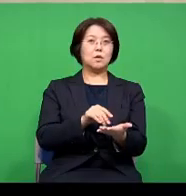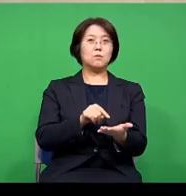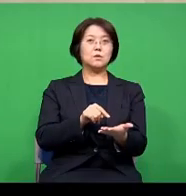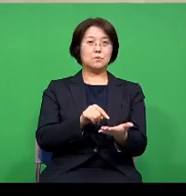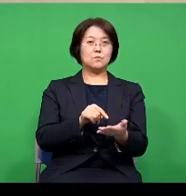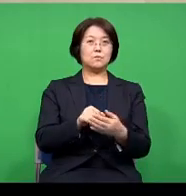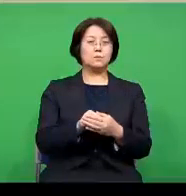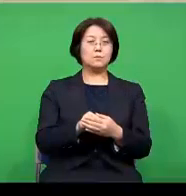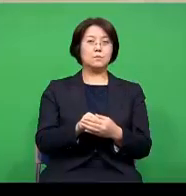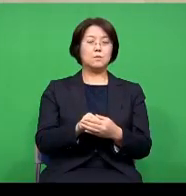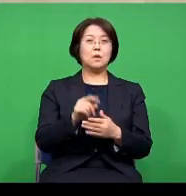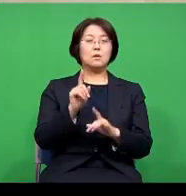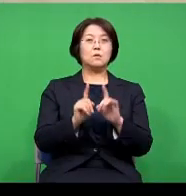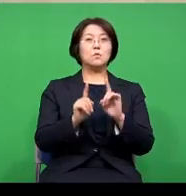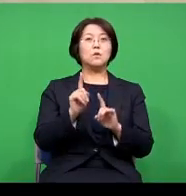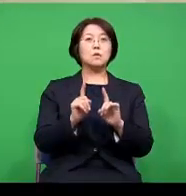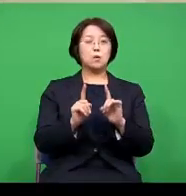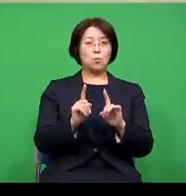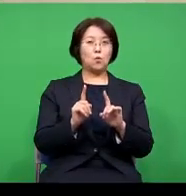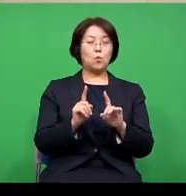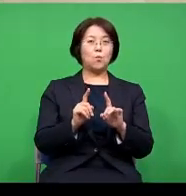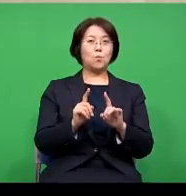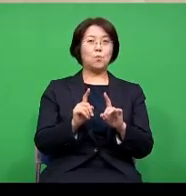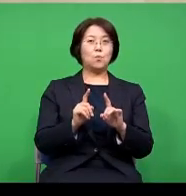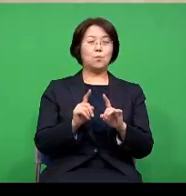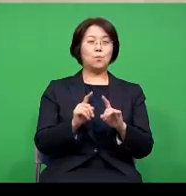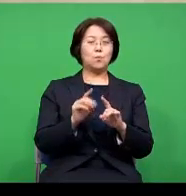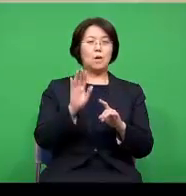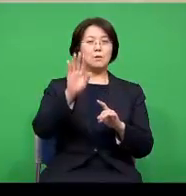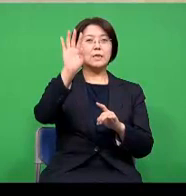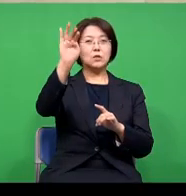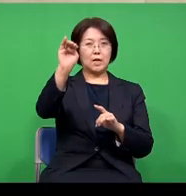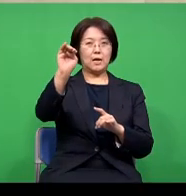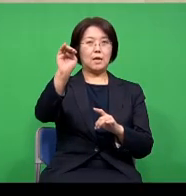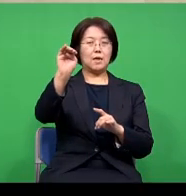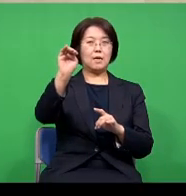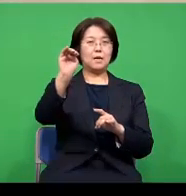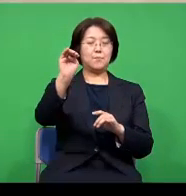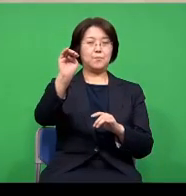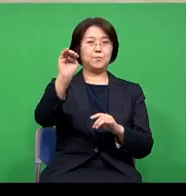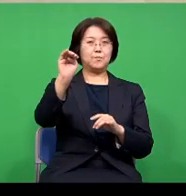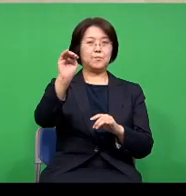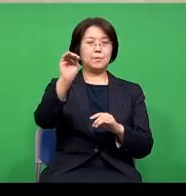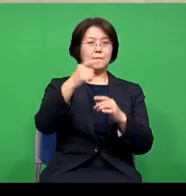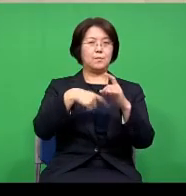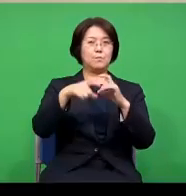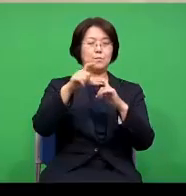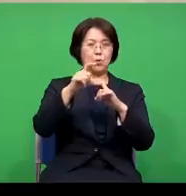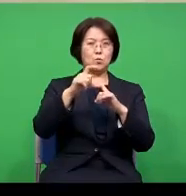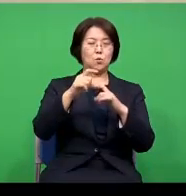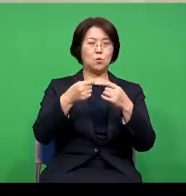ども、まあ、いずれにしても、まあ、遠くない将来にですね、もう少し